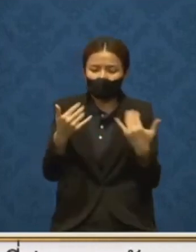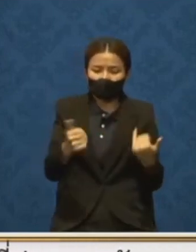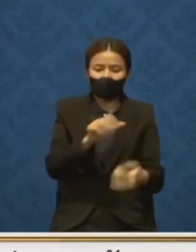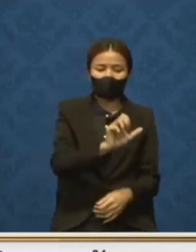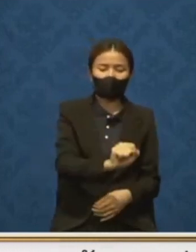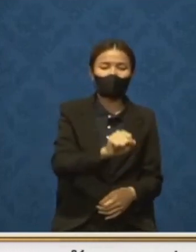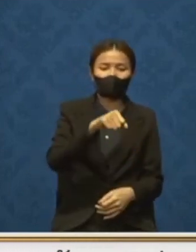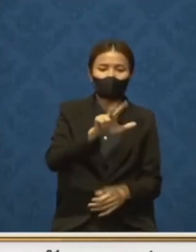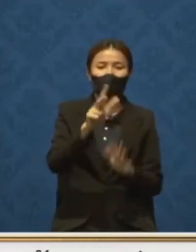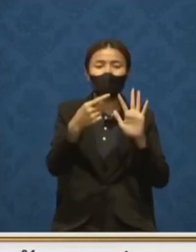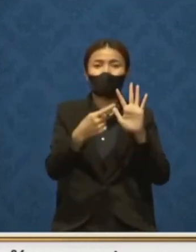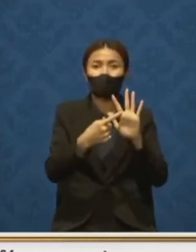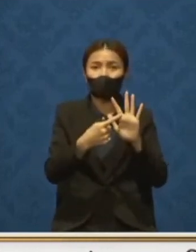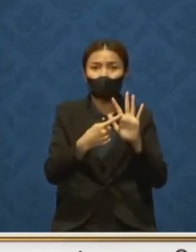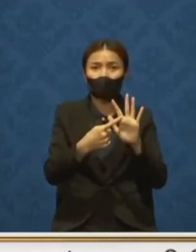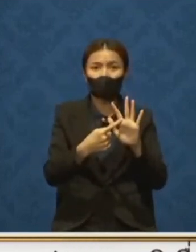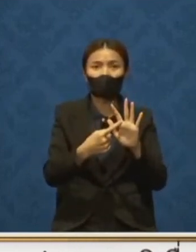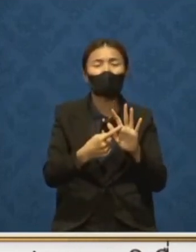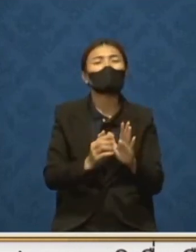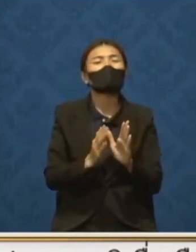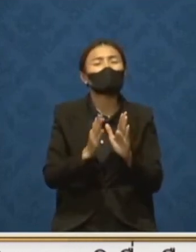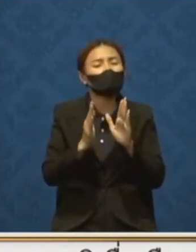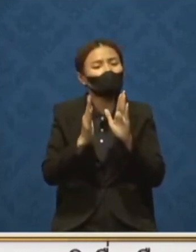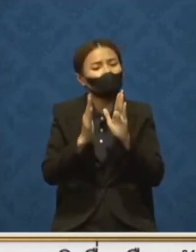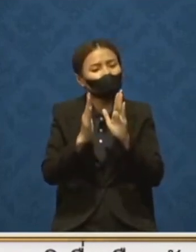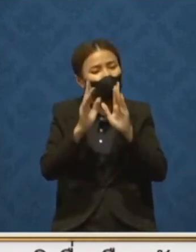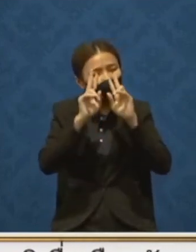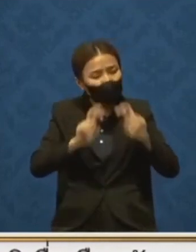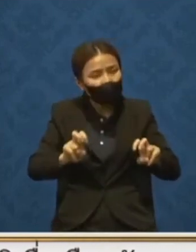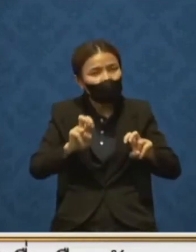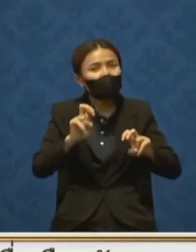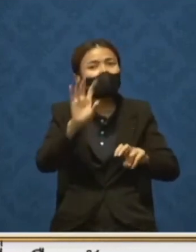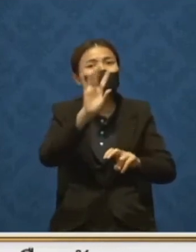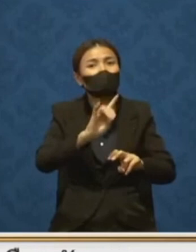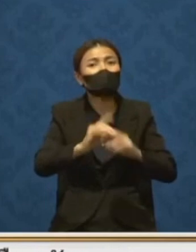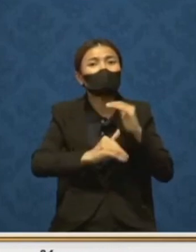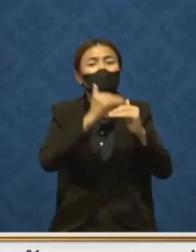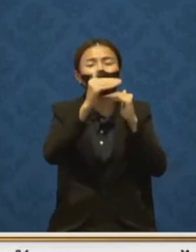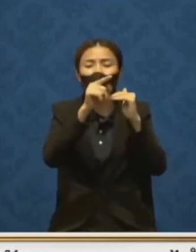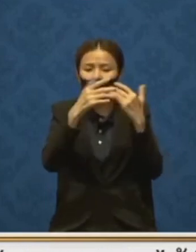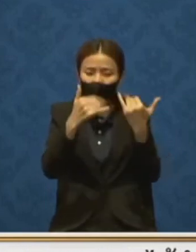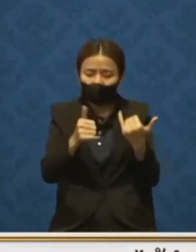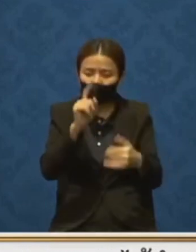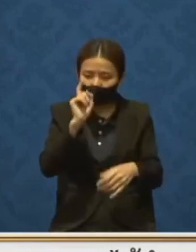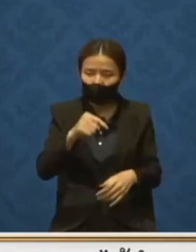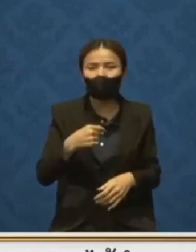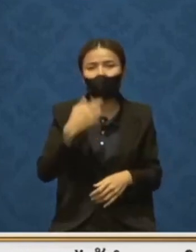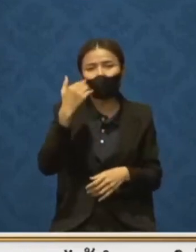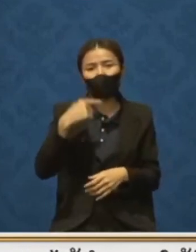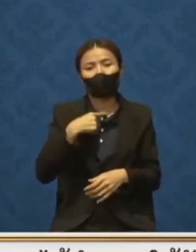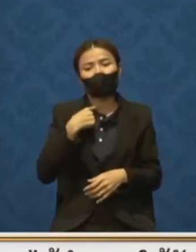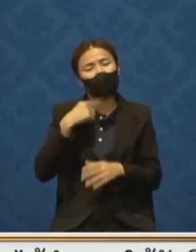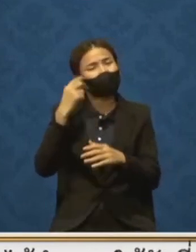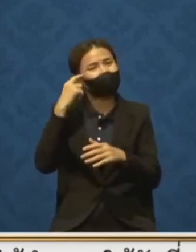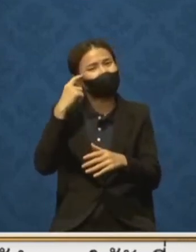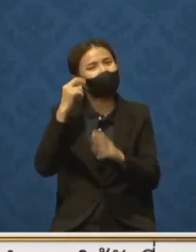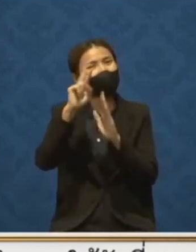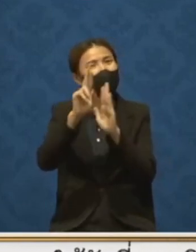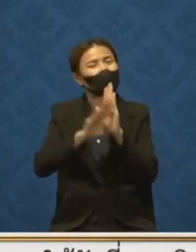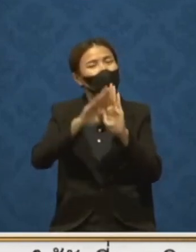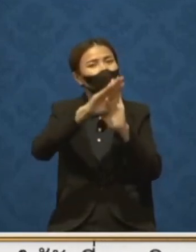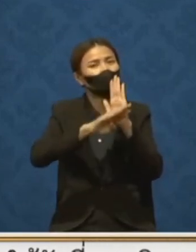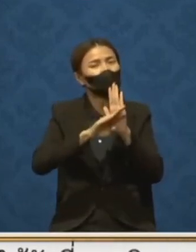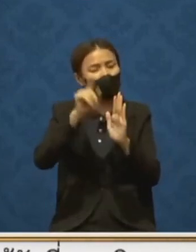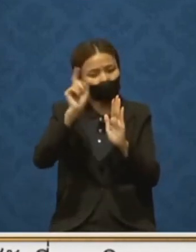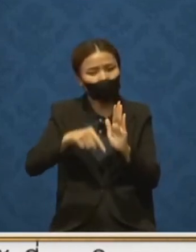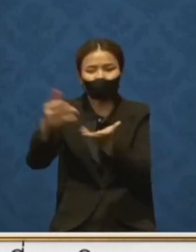ตามมาตรา29วงเล็บ1นั้นควรจัดให้มีการรับฟังความเห็นจากผู้เกี่ยวข้องก่อนนะครับนอกจากนี้